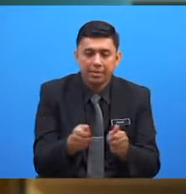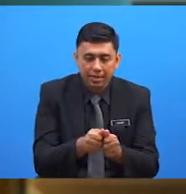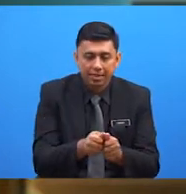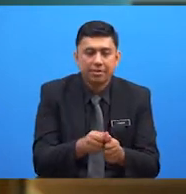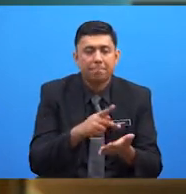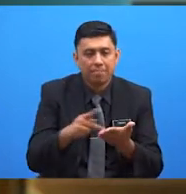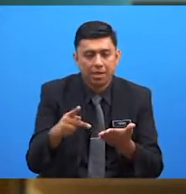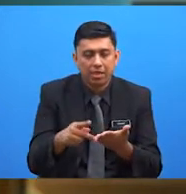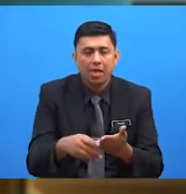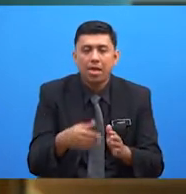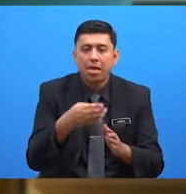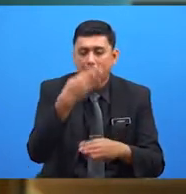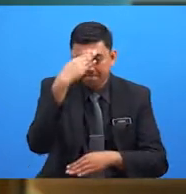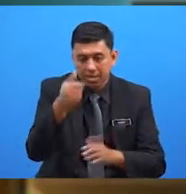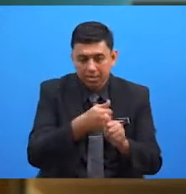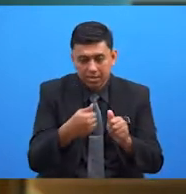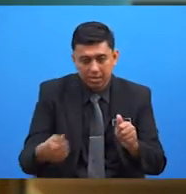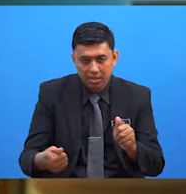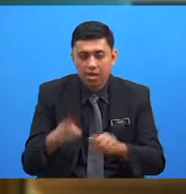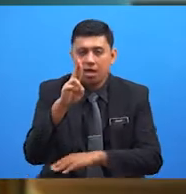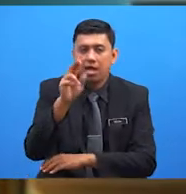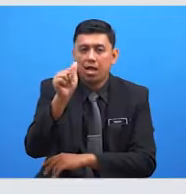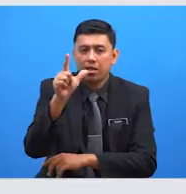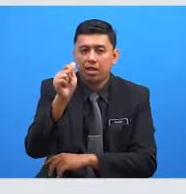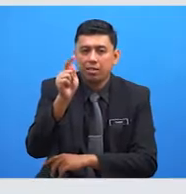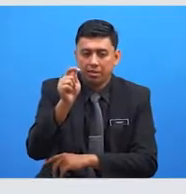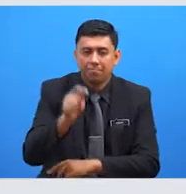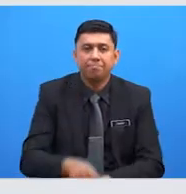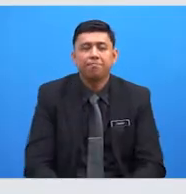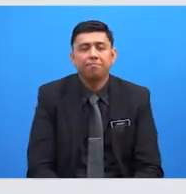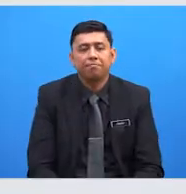kemas bagi mengelakkan berlakunya ralat.